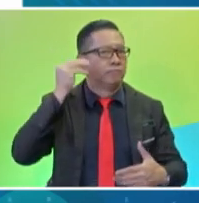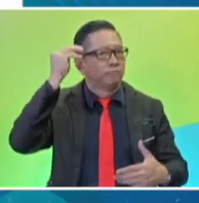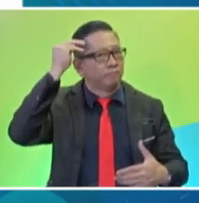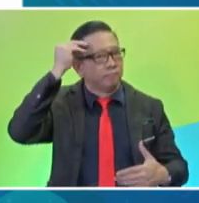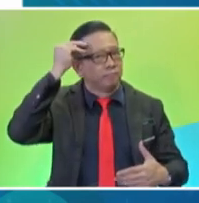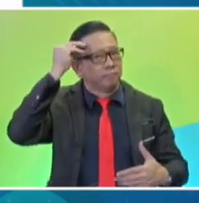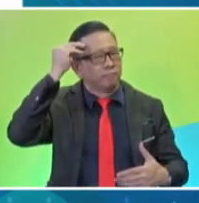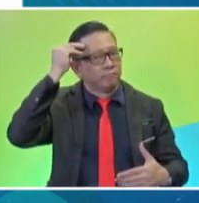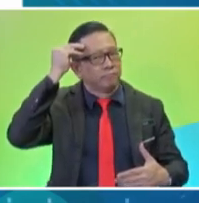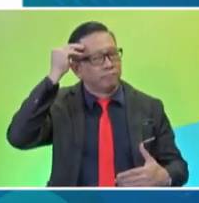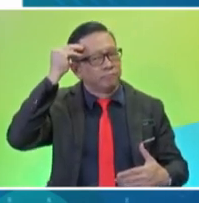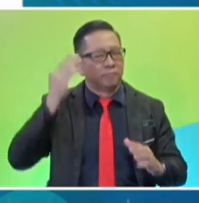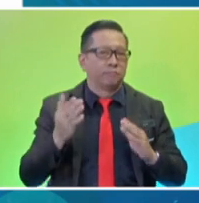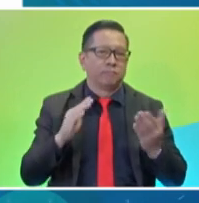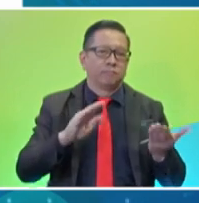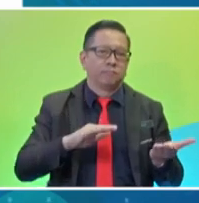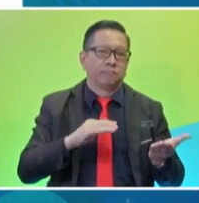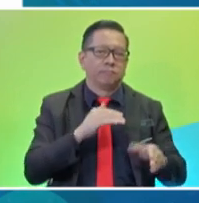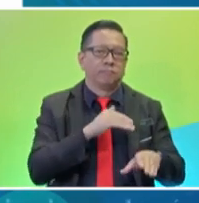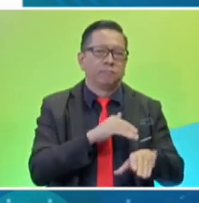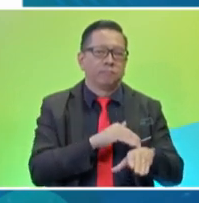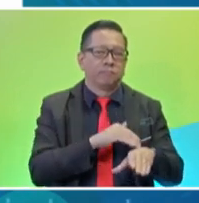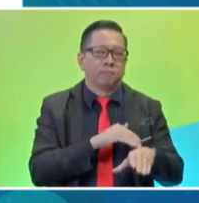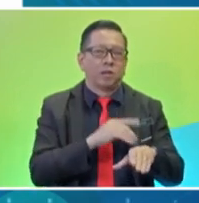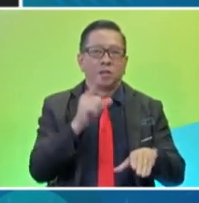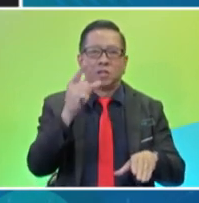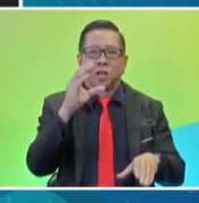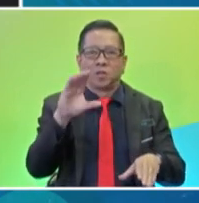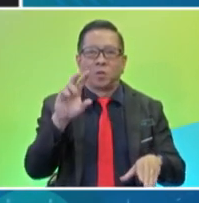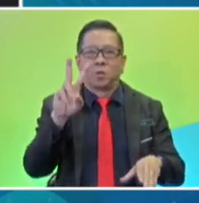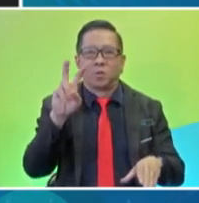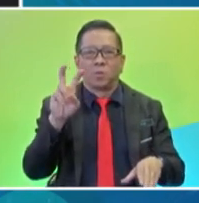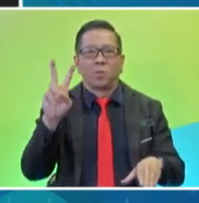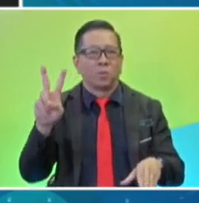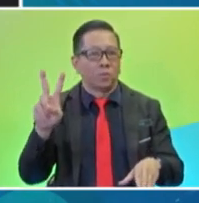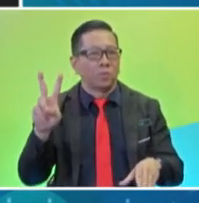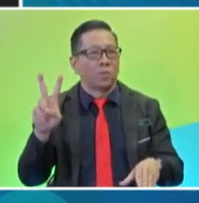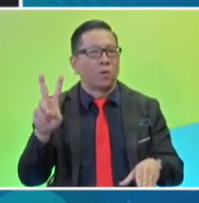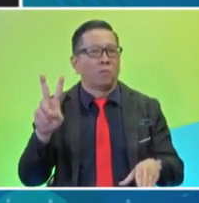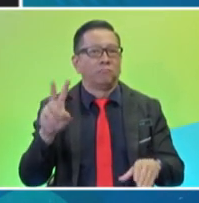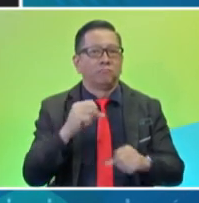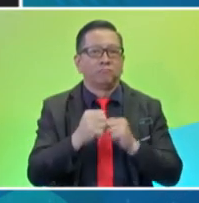meninggal dunia pada usia 122 tahun 122 tahun